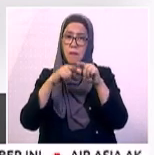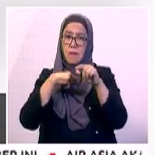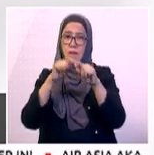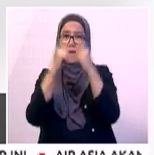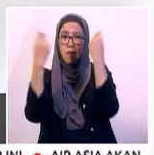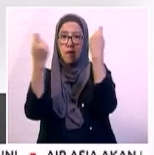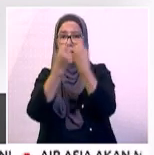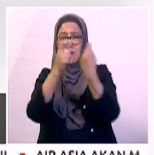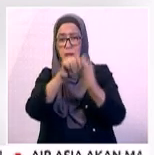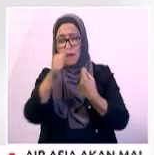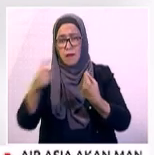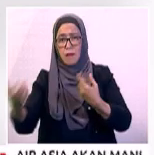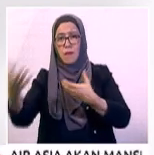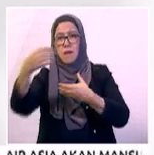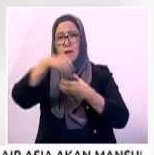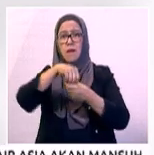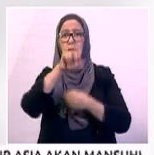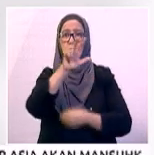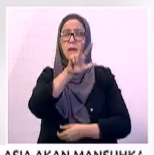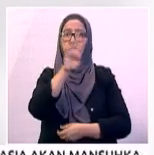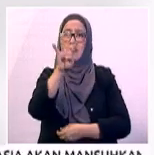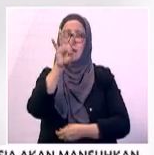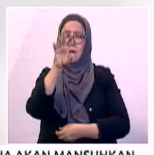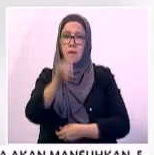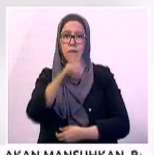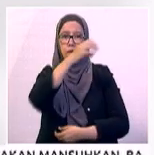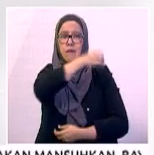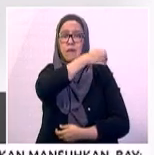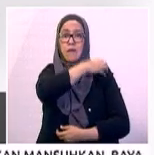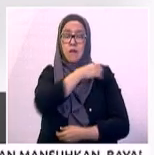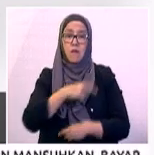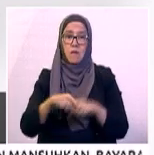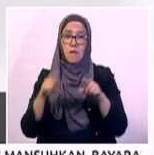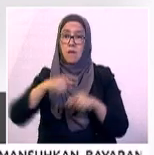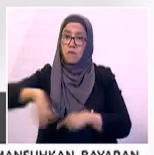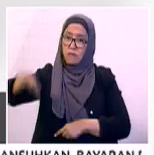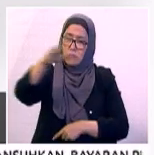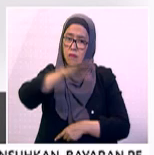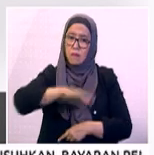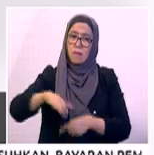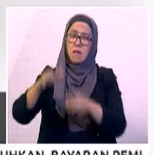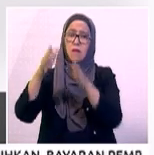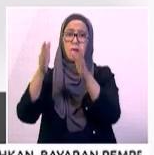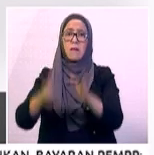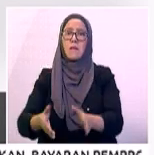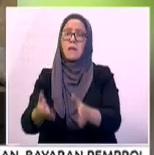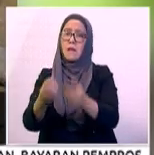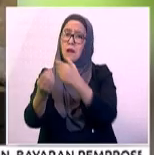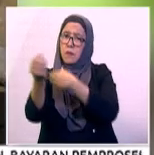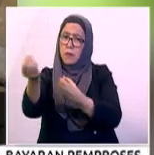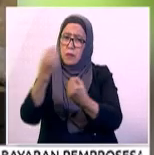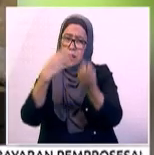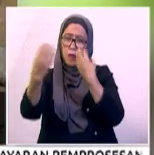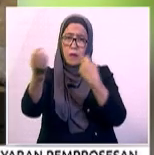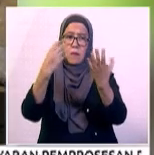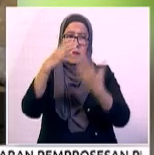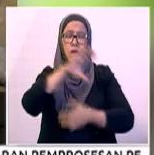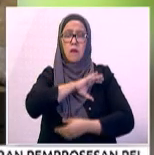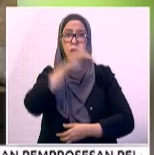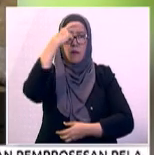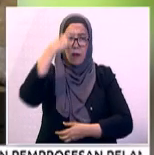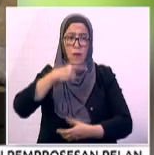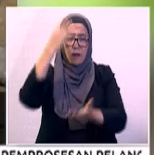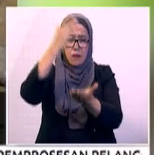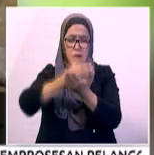pegawai. Orang ramai di Johor diminta menyalurkan sebarang maklumat kepada polis dalam usaha melumpuhkan kegiatan penagihan dan